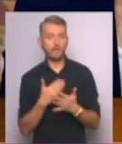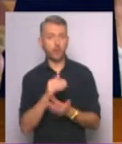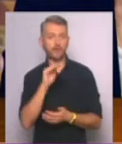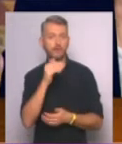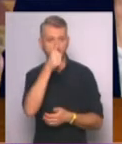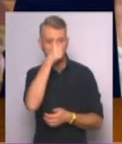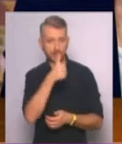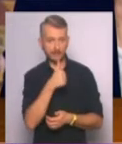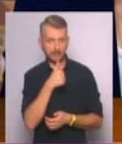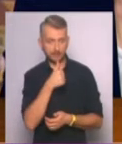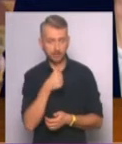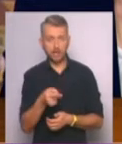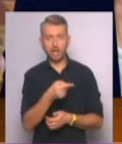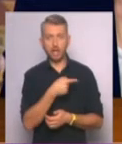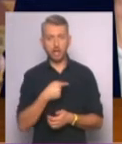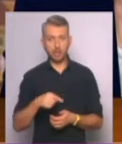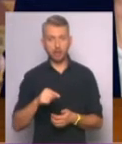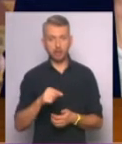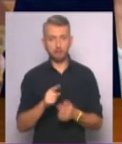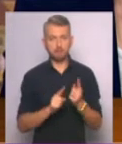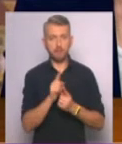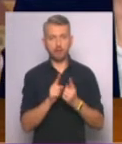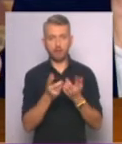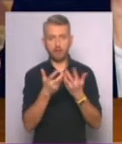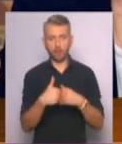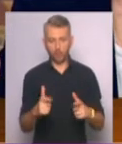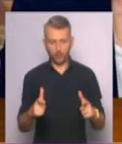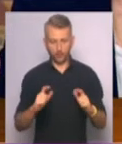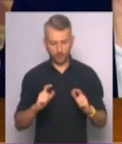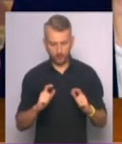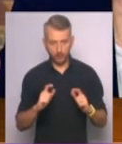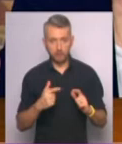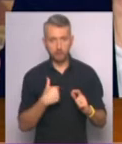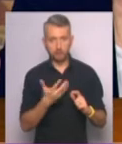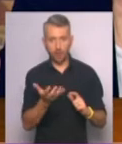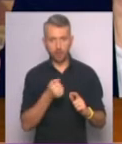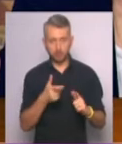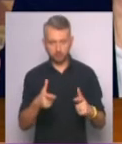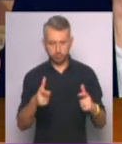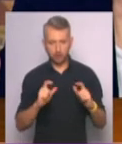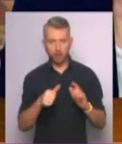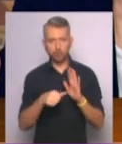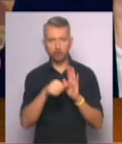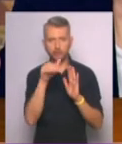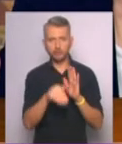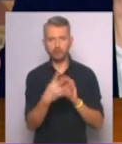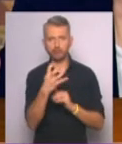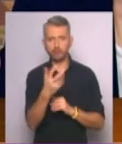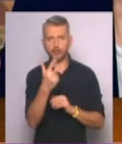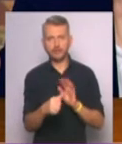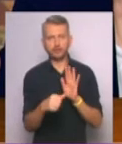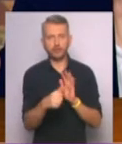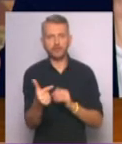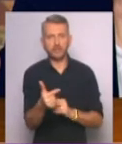месяце нам приходит перерахунок. Вот мне пришел перерахунок 6436